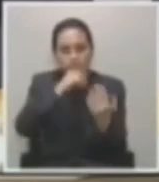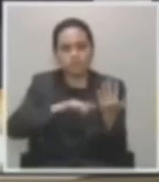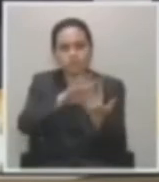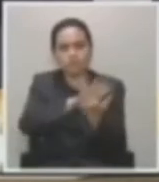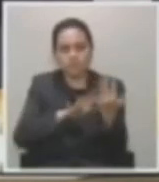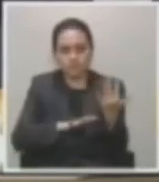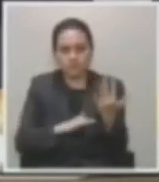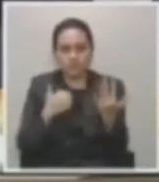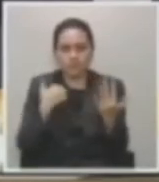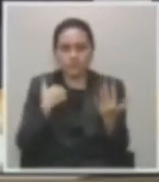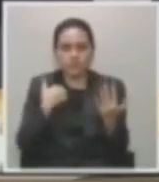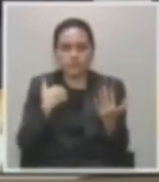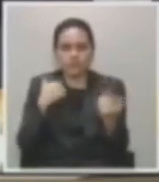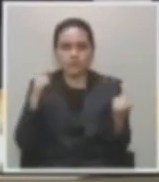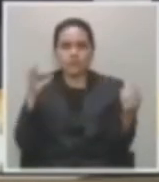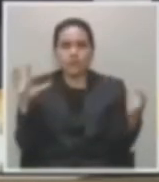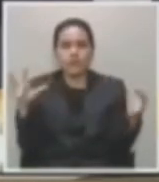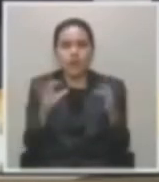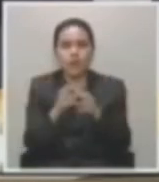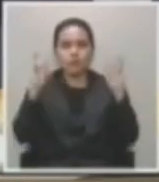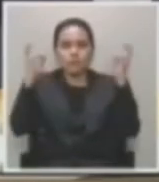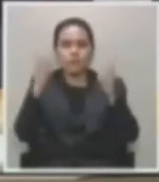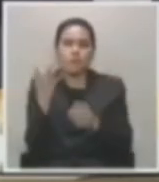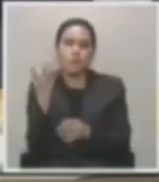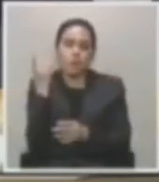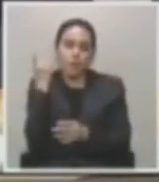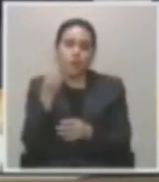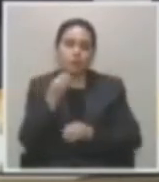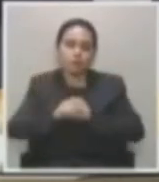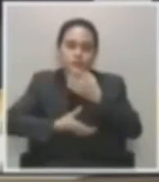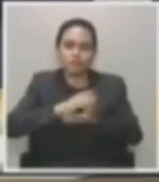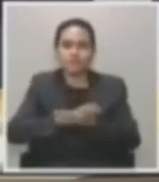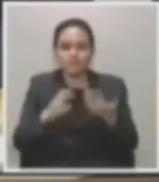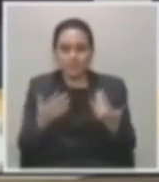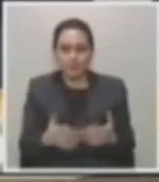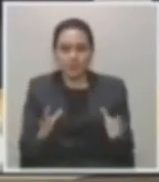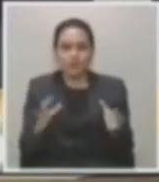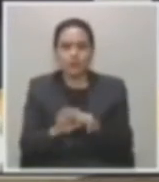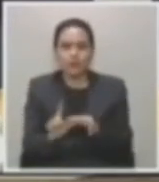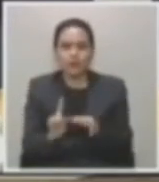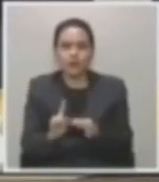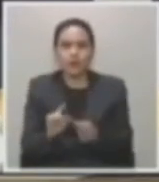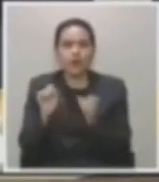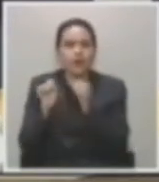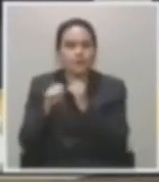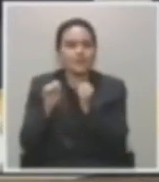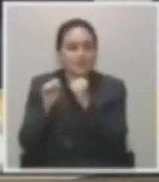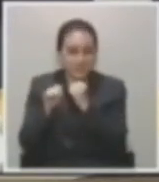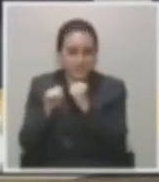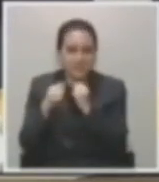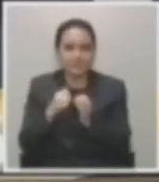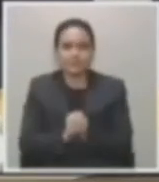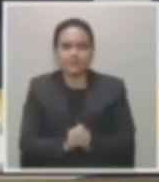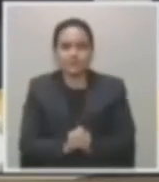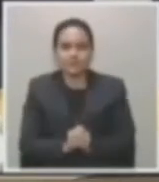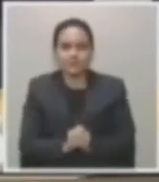เรื่องยติเมื่อวานนะครับที่เราได้นำเสนอกันไปนะครับก็คือในเรื่องของอ้อยนะครับวันนี้นะครับ